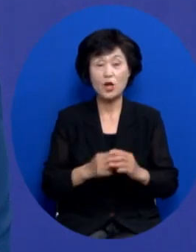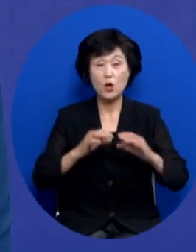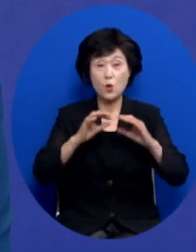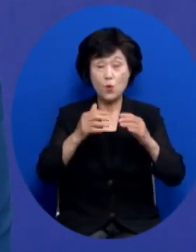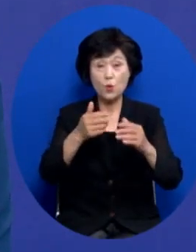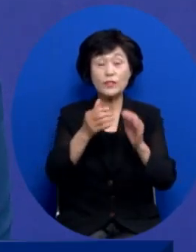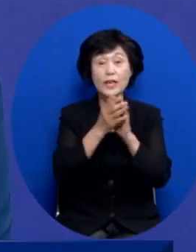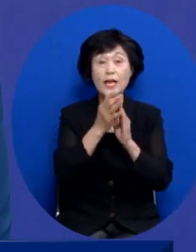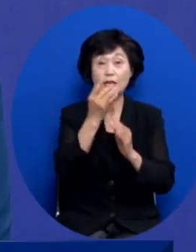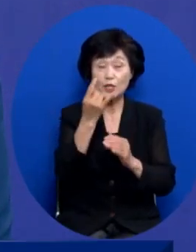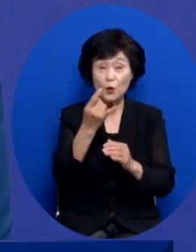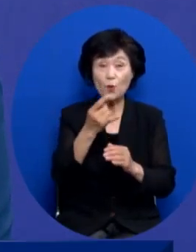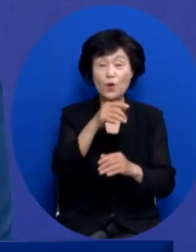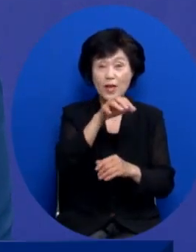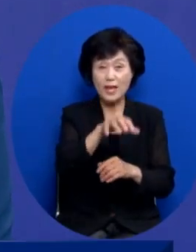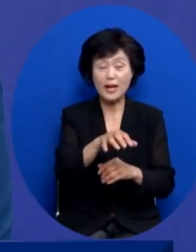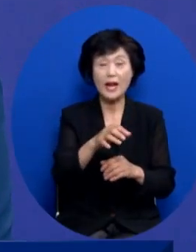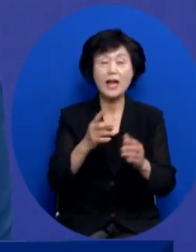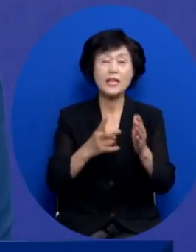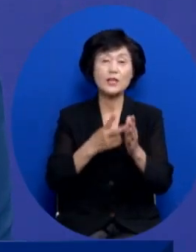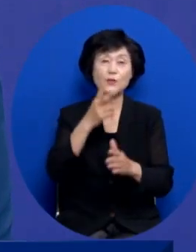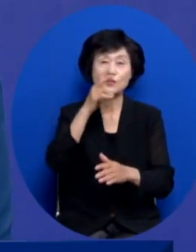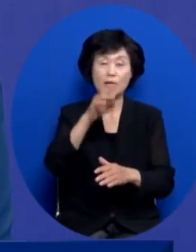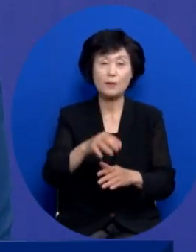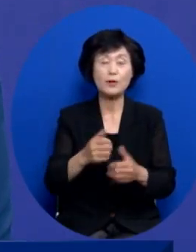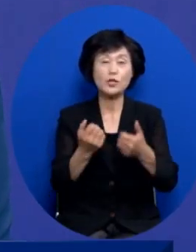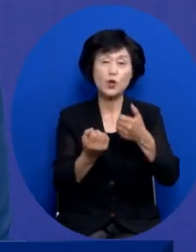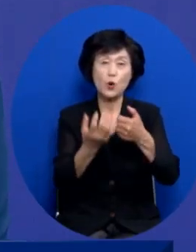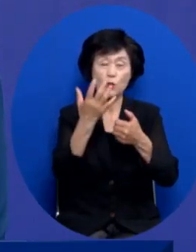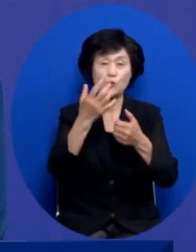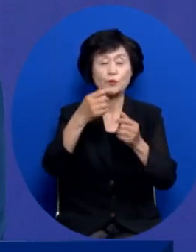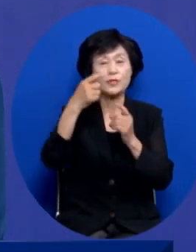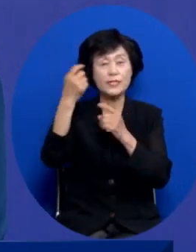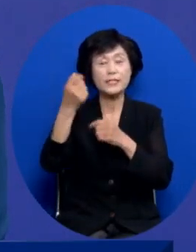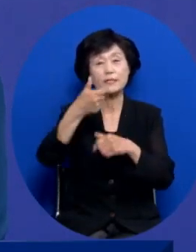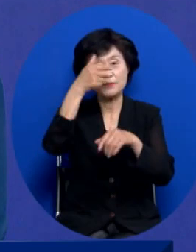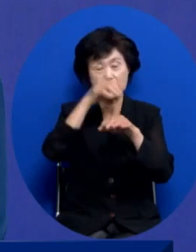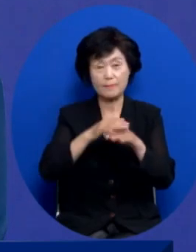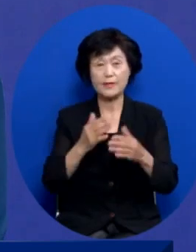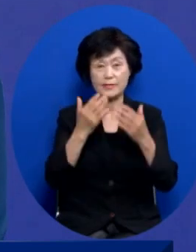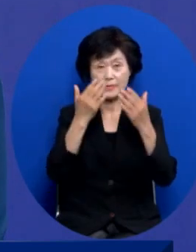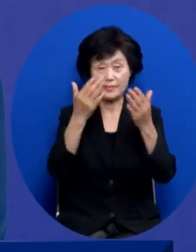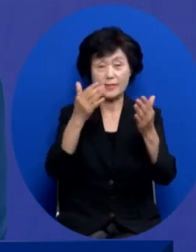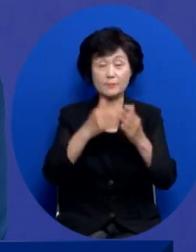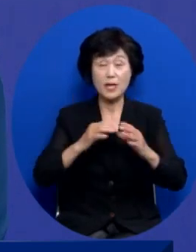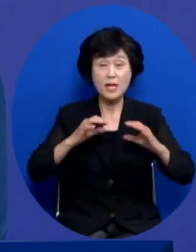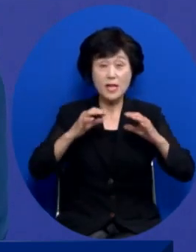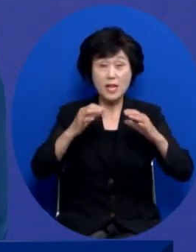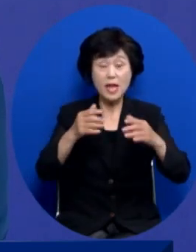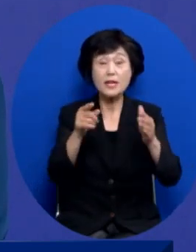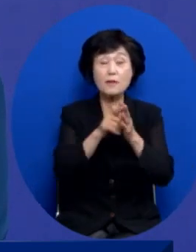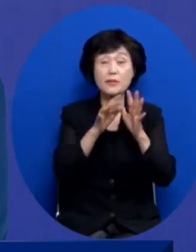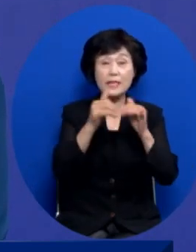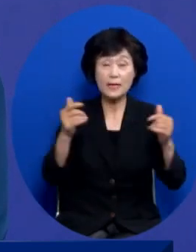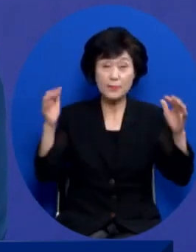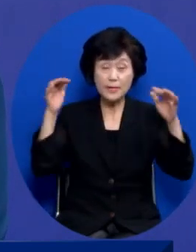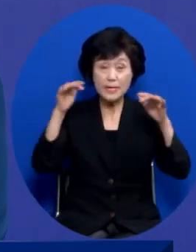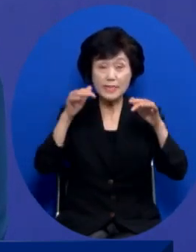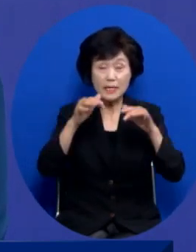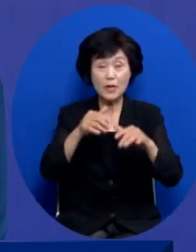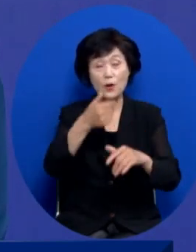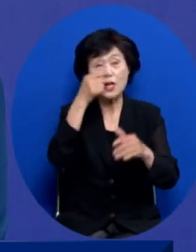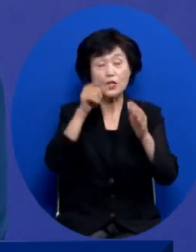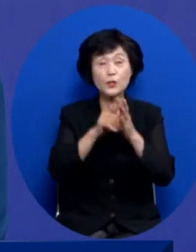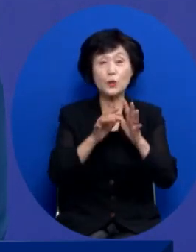국제기도의 집 커넥트가 예루살렘에서 오순절 연합예배를 드렸습니다. 전 세계 기독교인들이 찾아와 메시아닉 유대인, 아랍 기독교인과